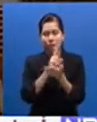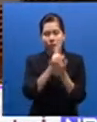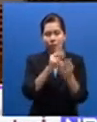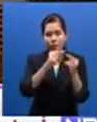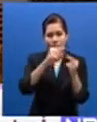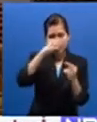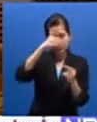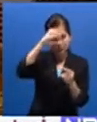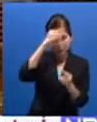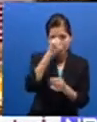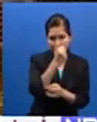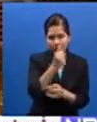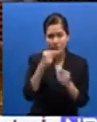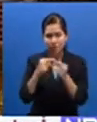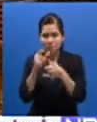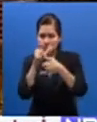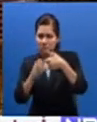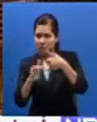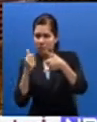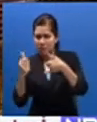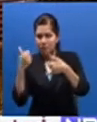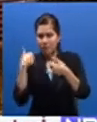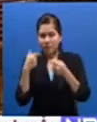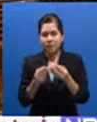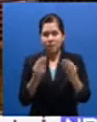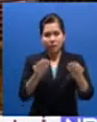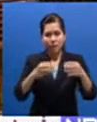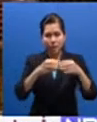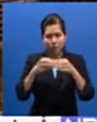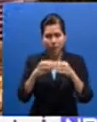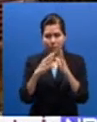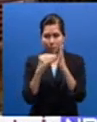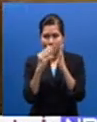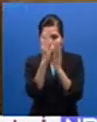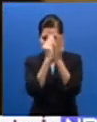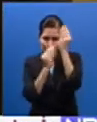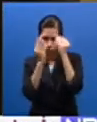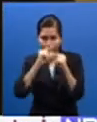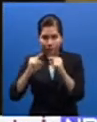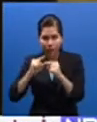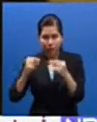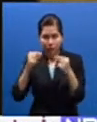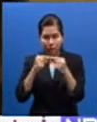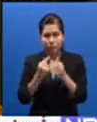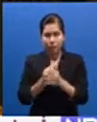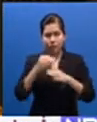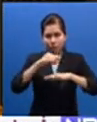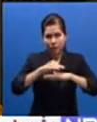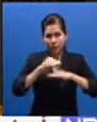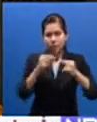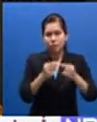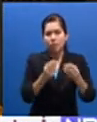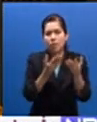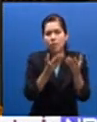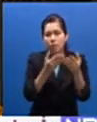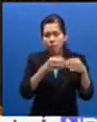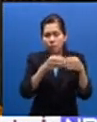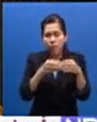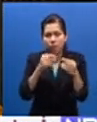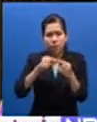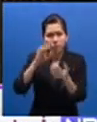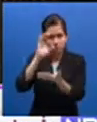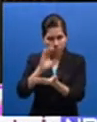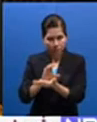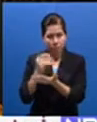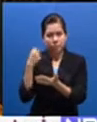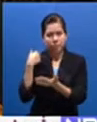ความประพฤติดีแก่ผู้สำเร็จการฝึกอบรมหลักสูตรการฝึกอบรมข้าราชการตำรวจและบุคคลที่บรรจุหรือโอนมาเป็นข้าราชการ